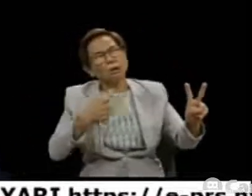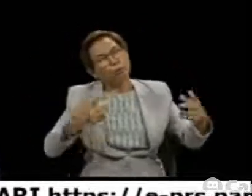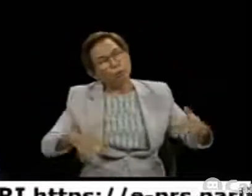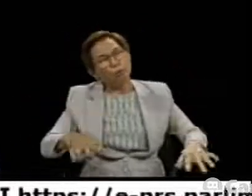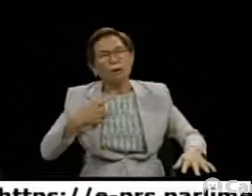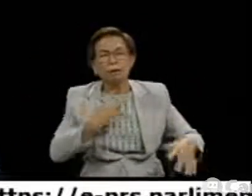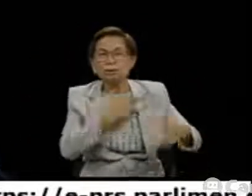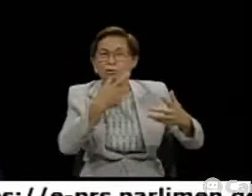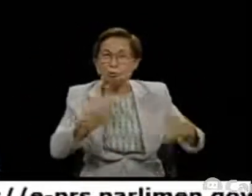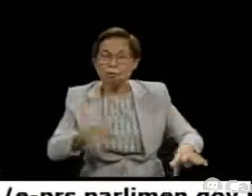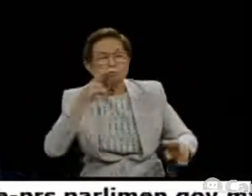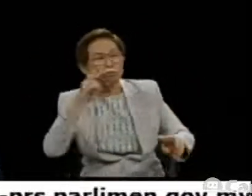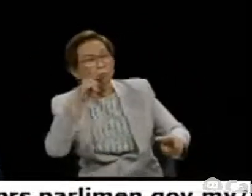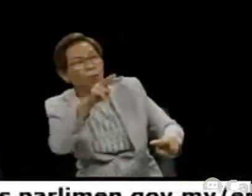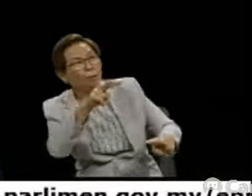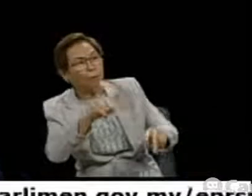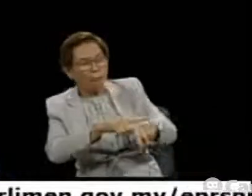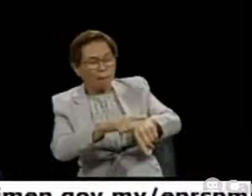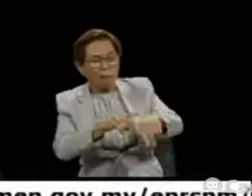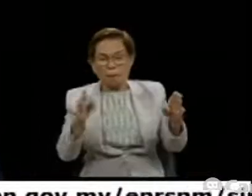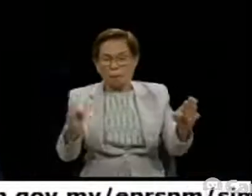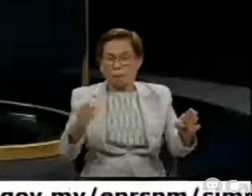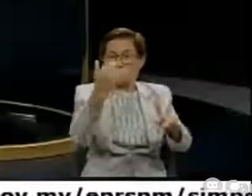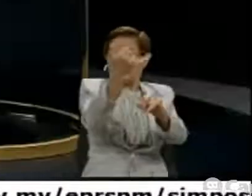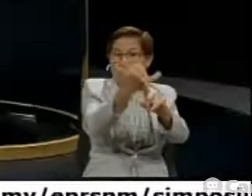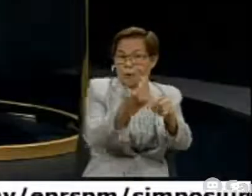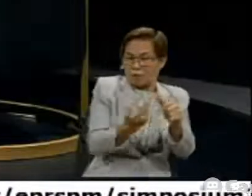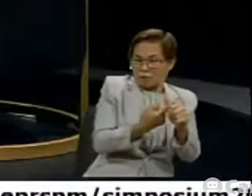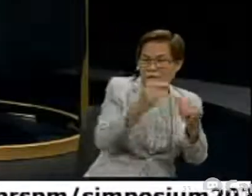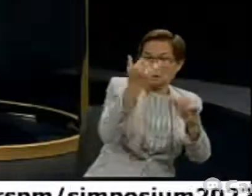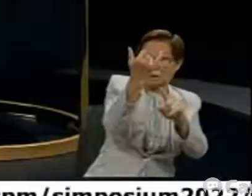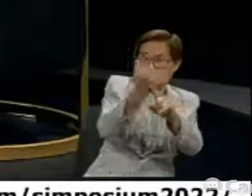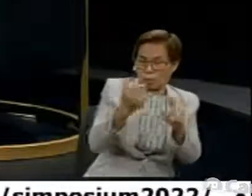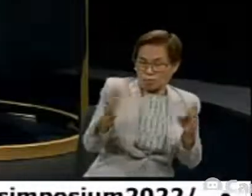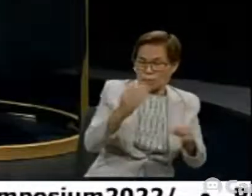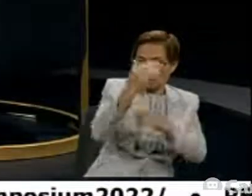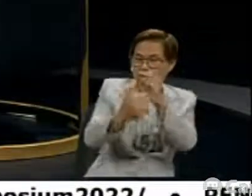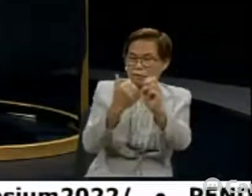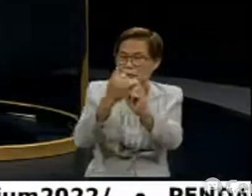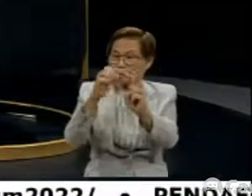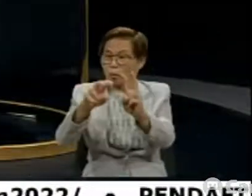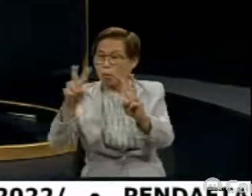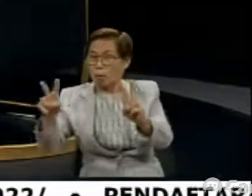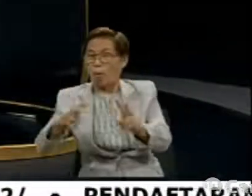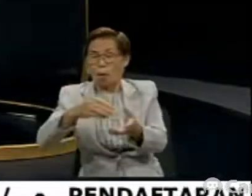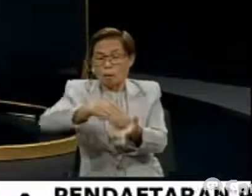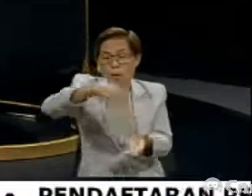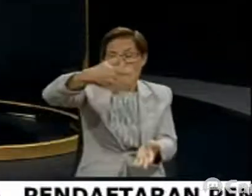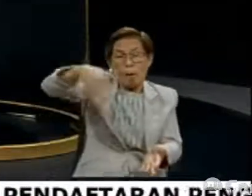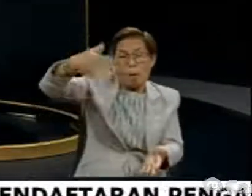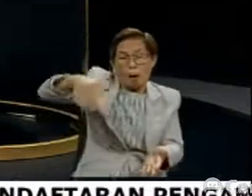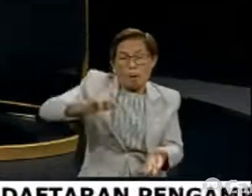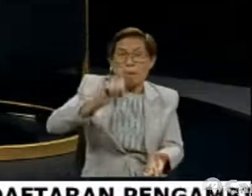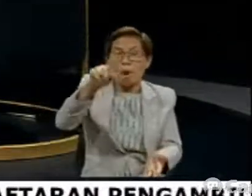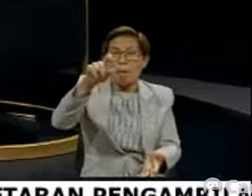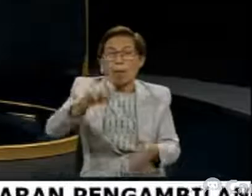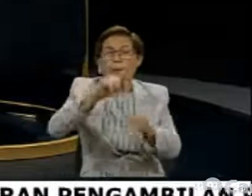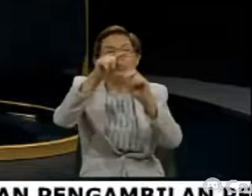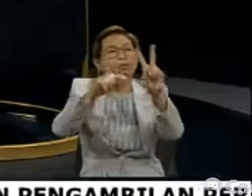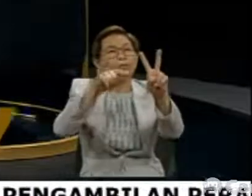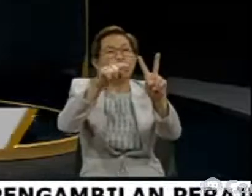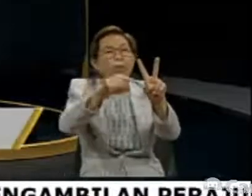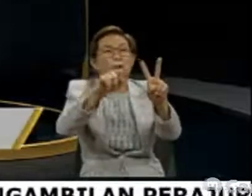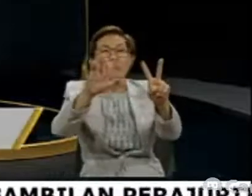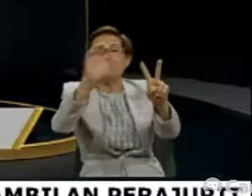teh melihat pada tempo enam bulan petama Tahun 2022 keadaan sasial berkoar2 Brooklyn 500